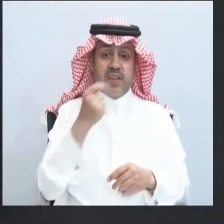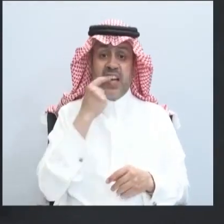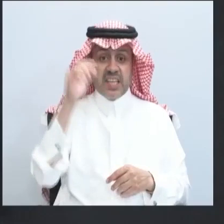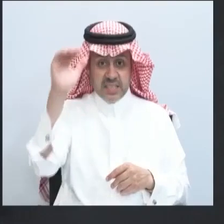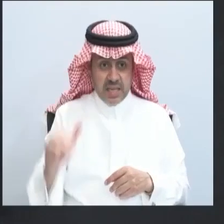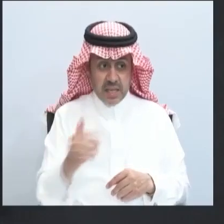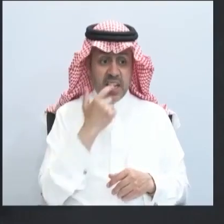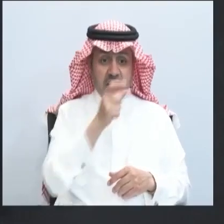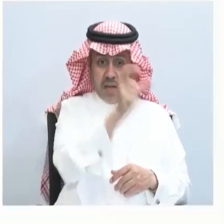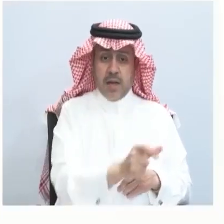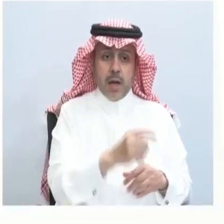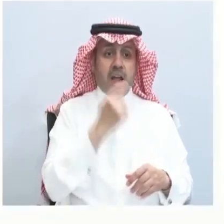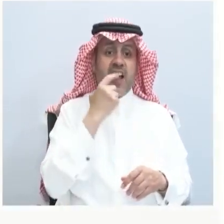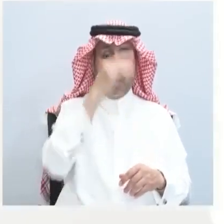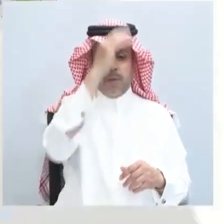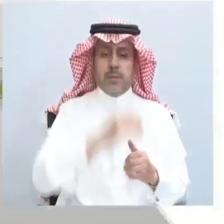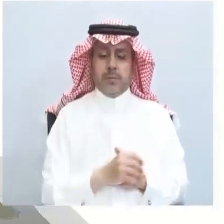وحق الكبير